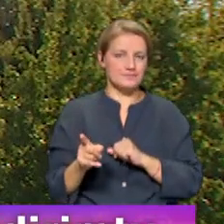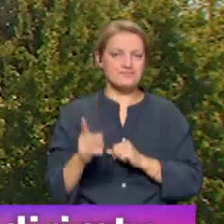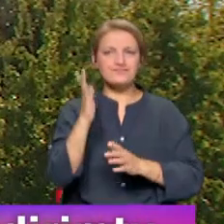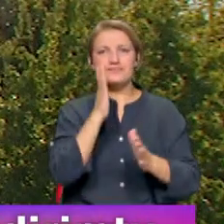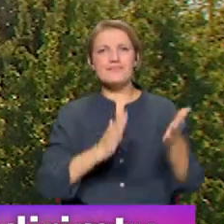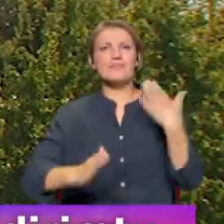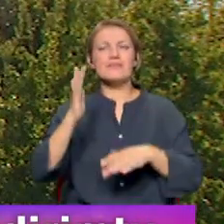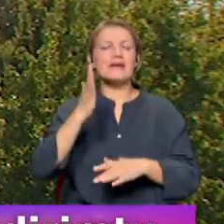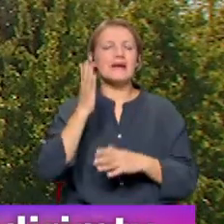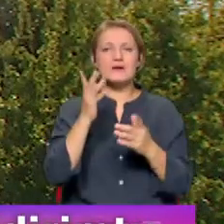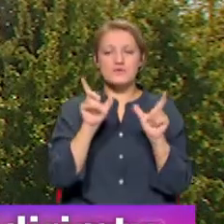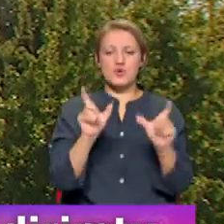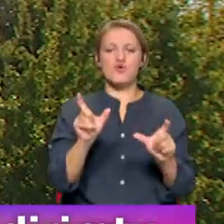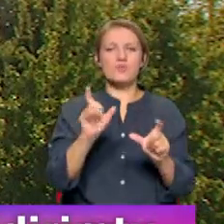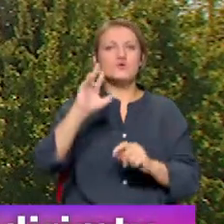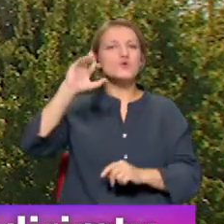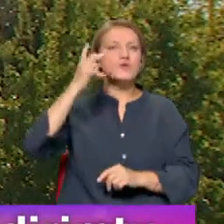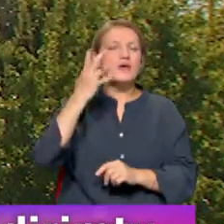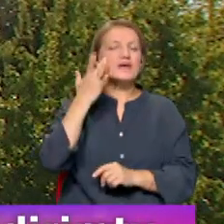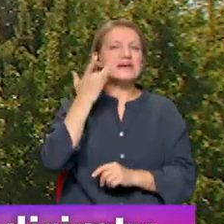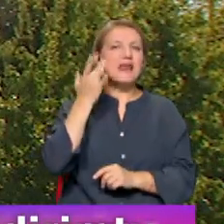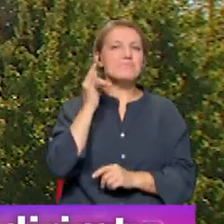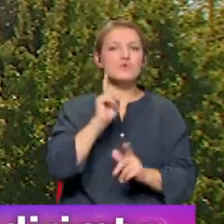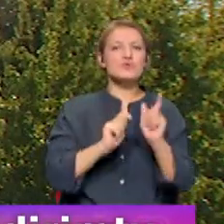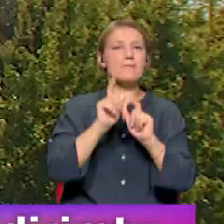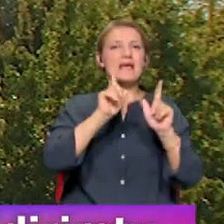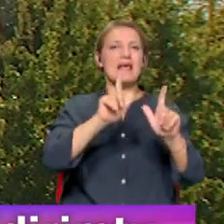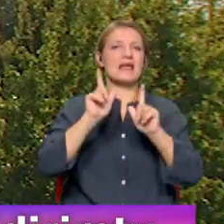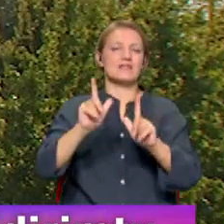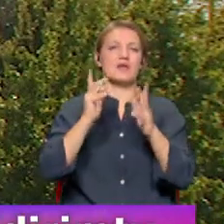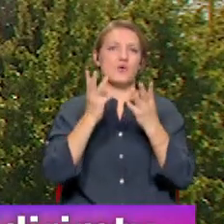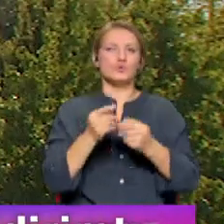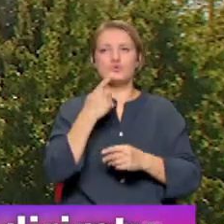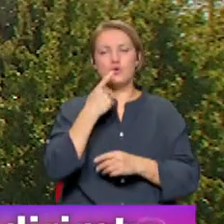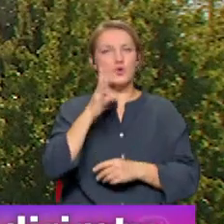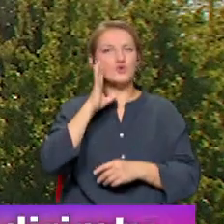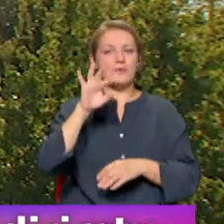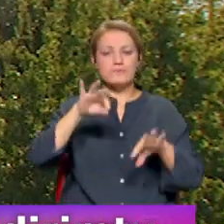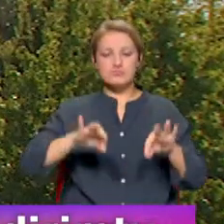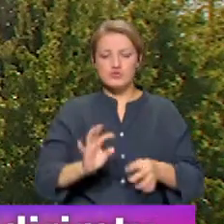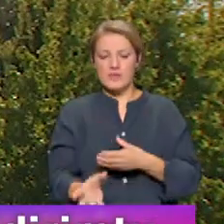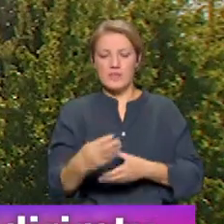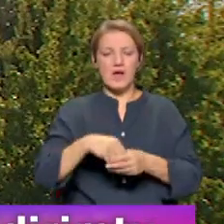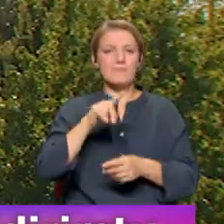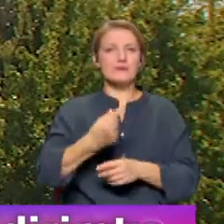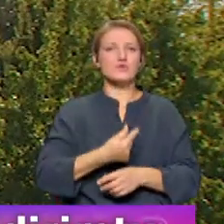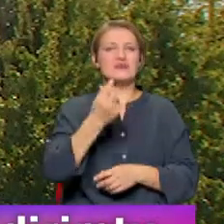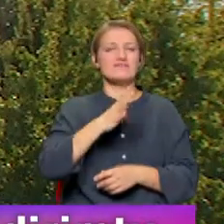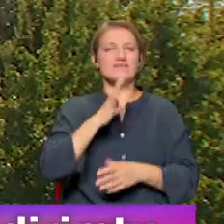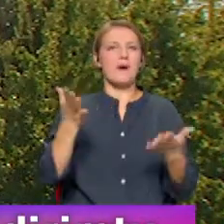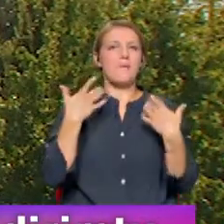faktörlü Güneş koruma da kullanılması gerektiğini söylüyor Uzmanlar Ama bugüne dair de bir uyarı var